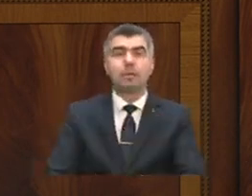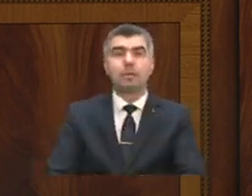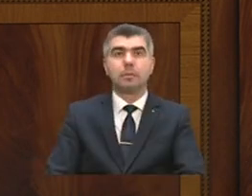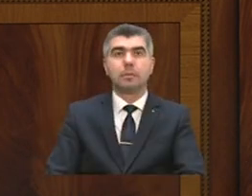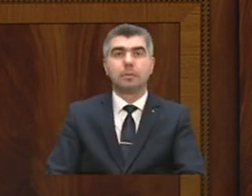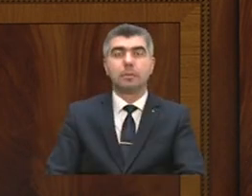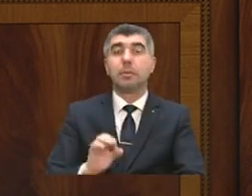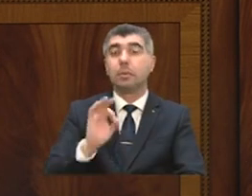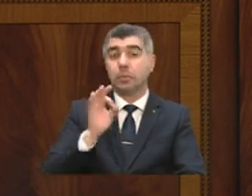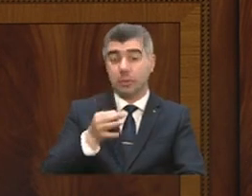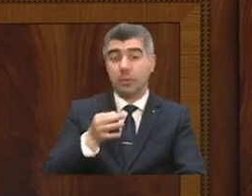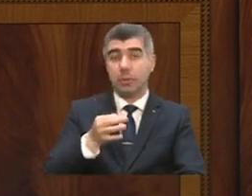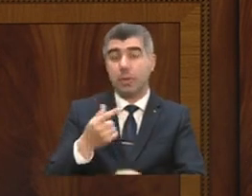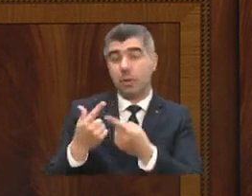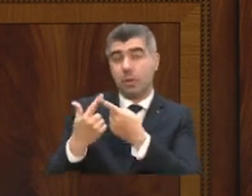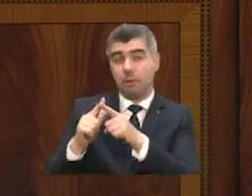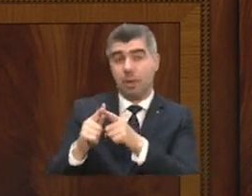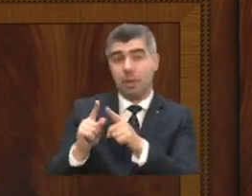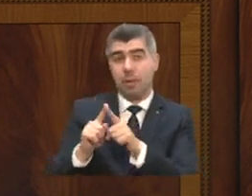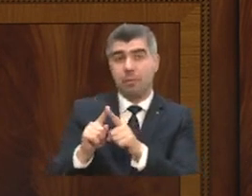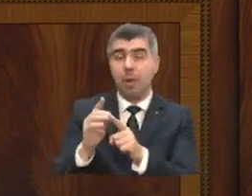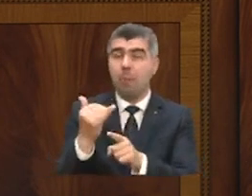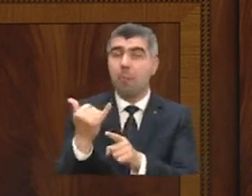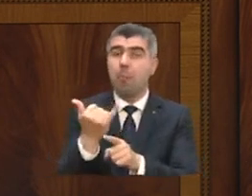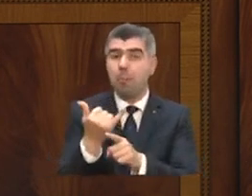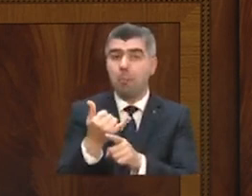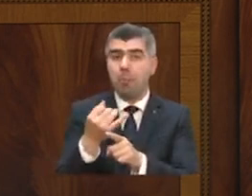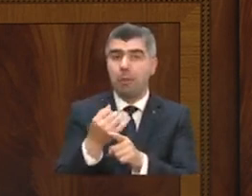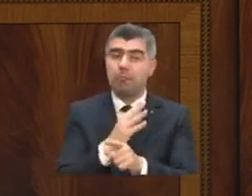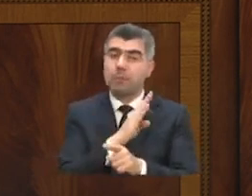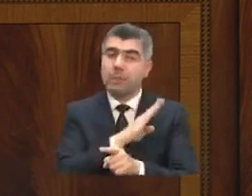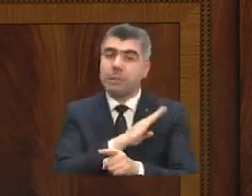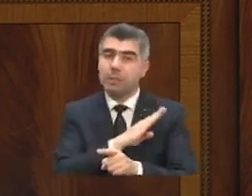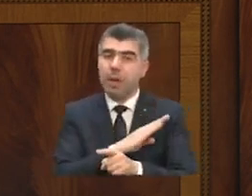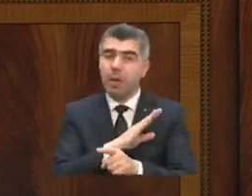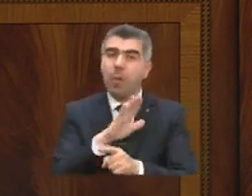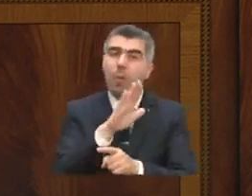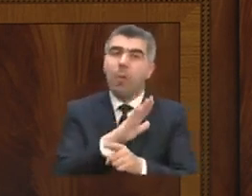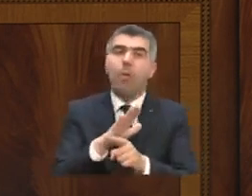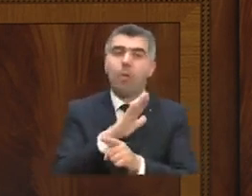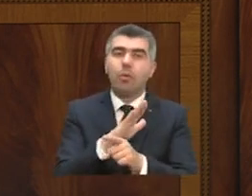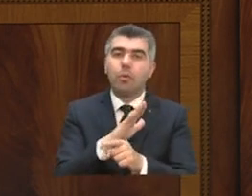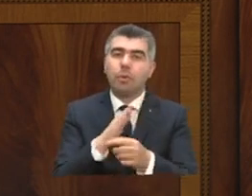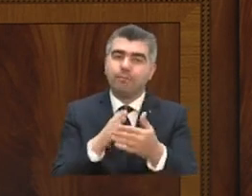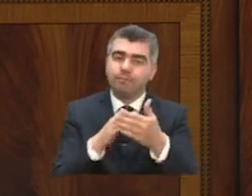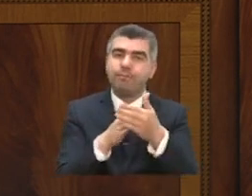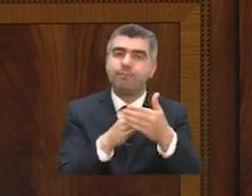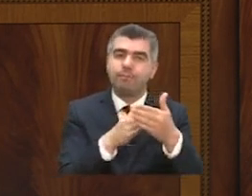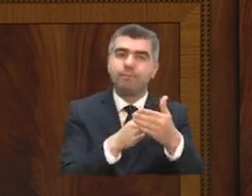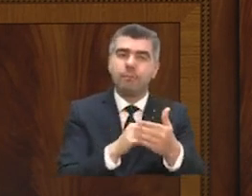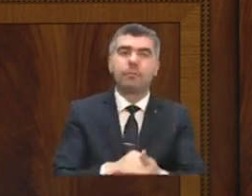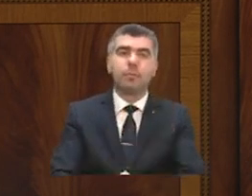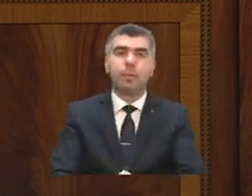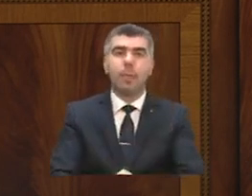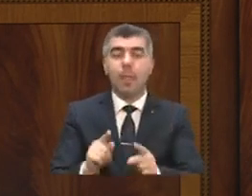لقد راكمت بلادنا تجربة جيدة للصمود أمام الأزمات المتتالية، بل